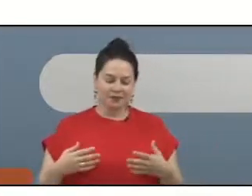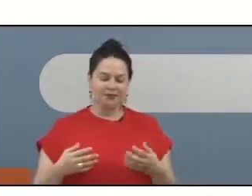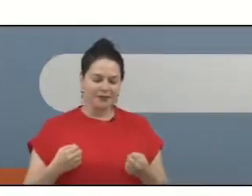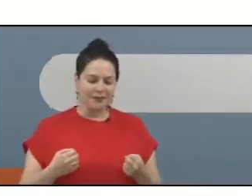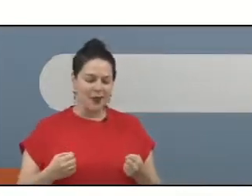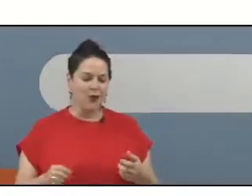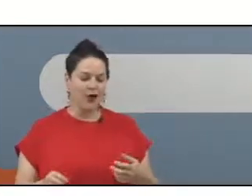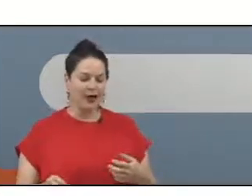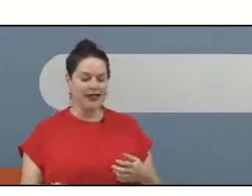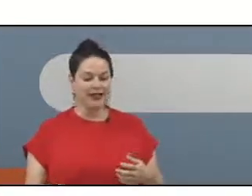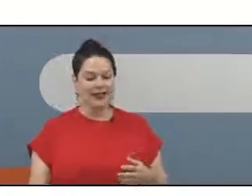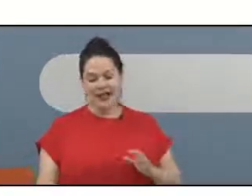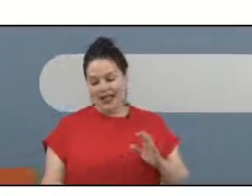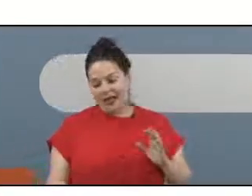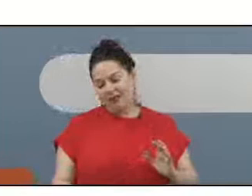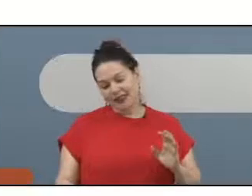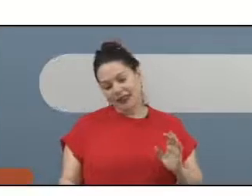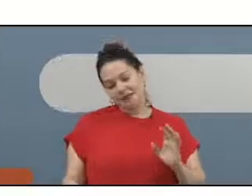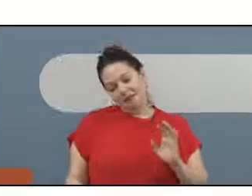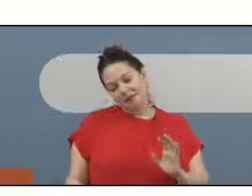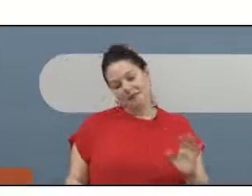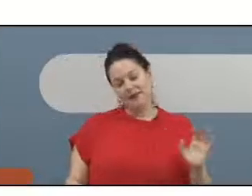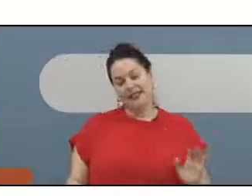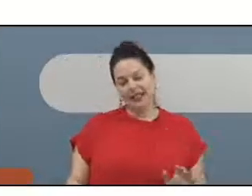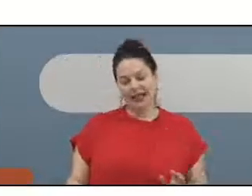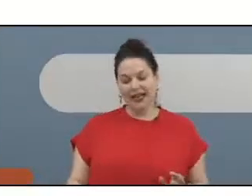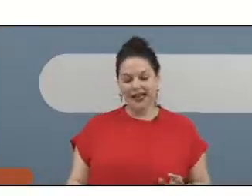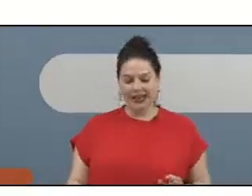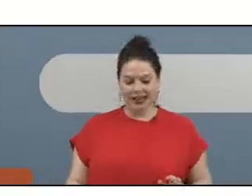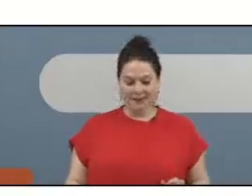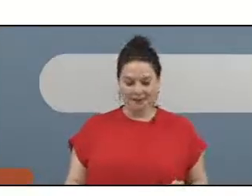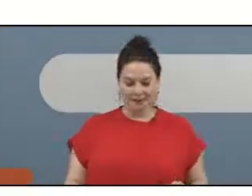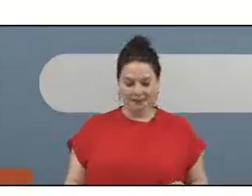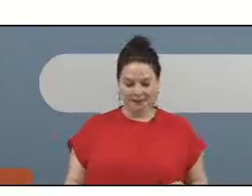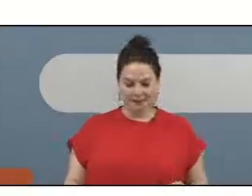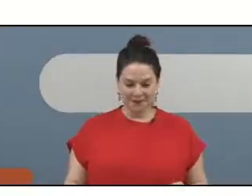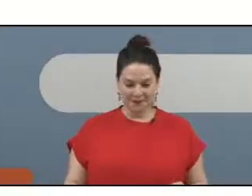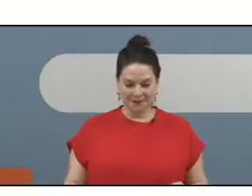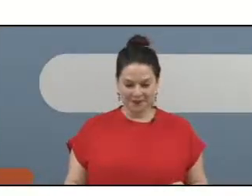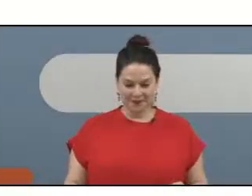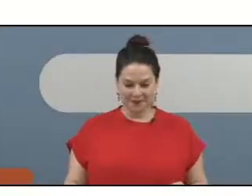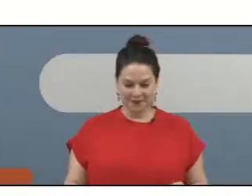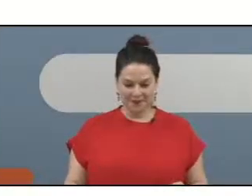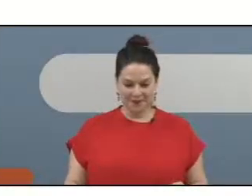כהה, הוא חרד, אבל זה מסתכל על הרגע.